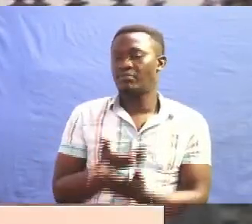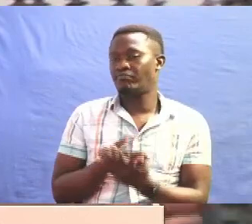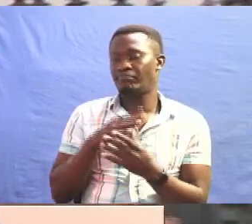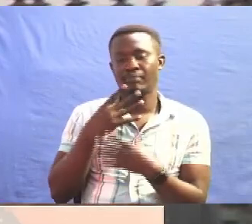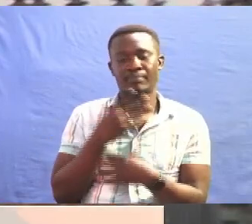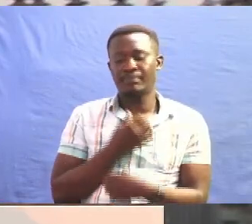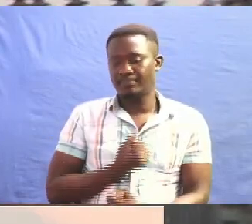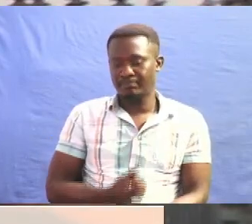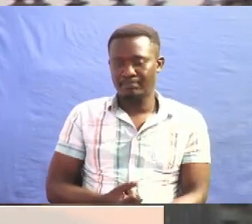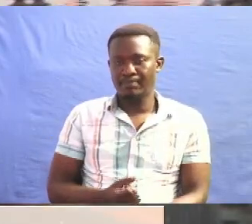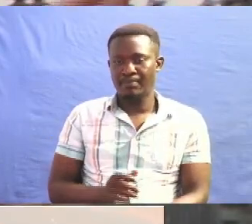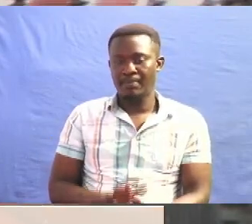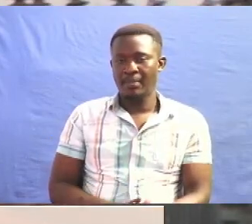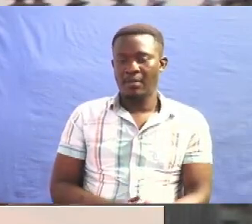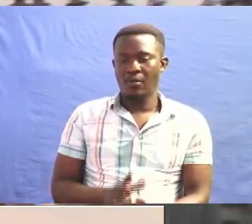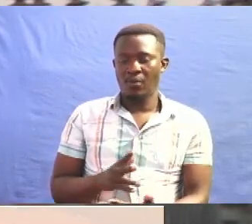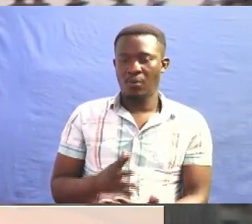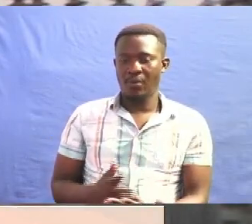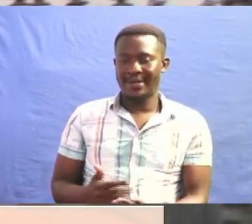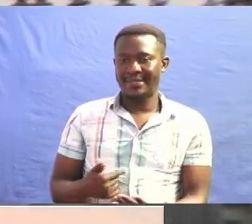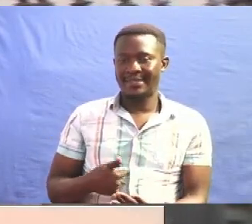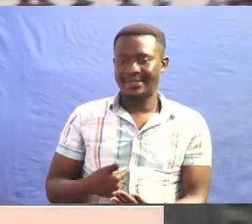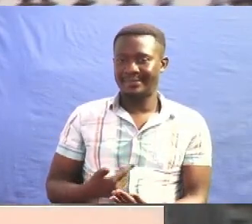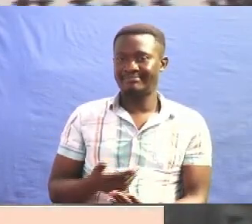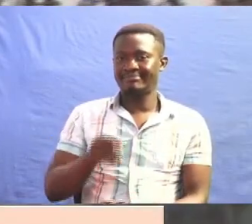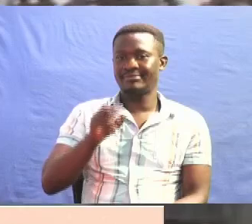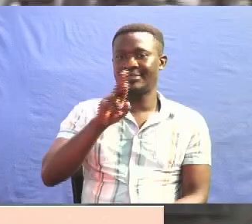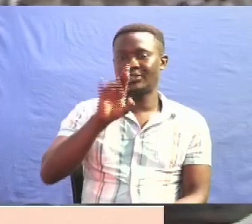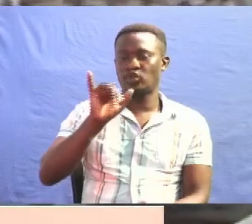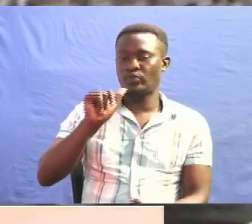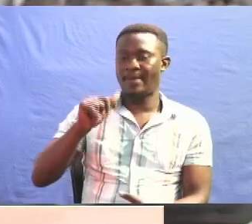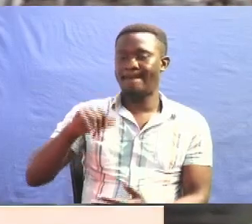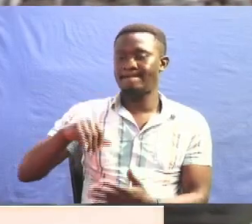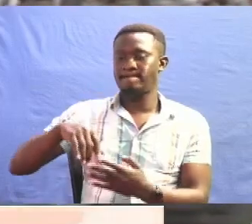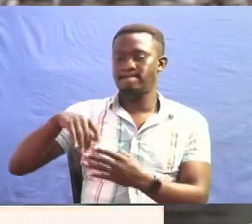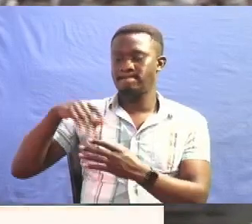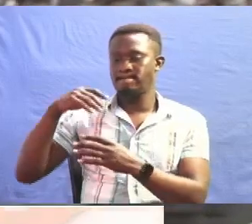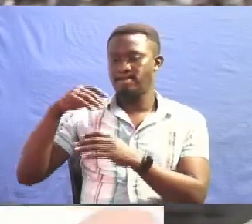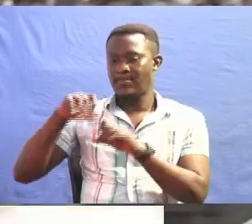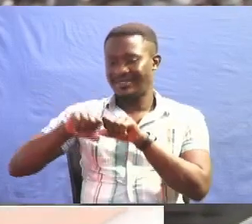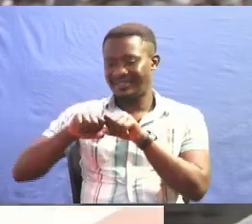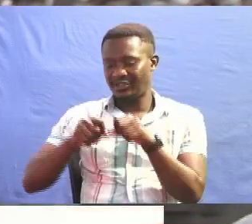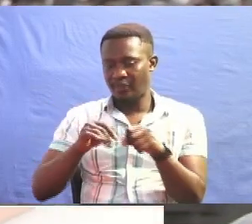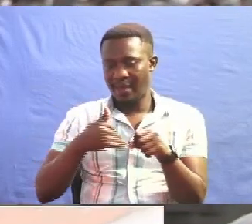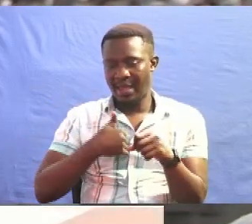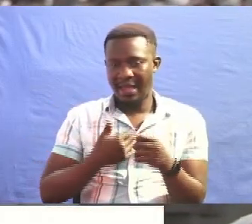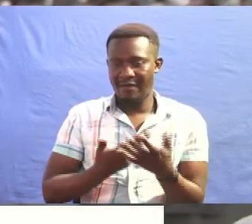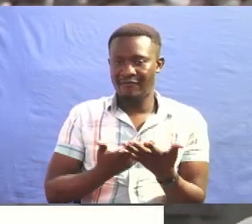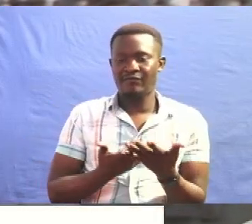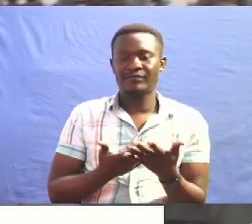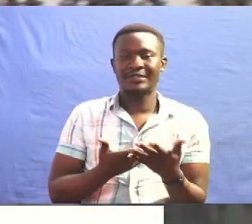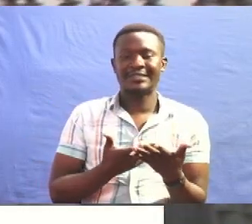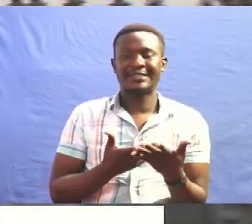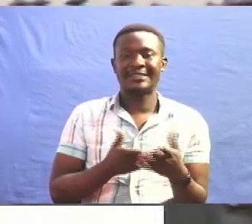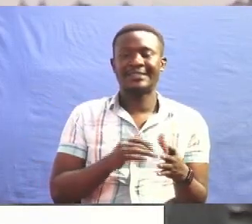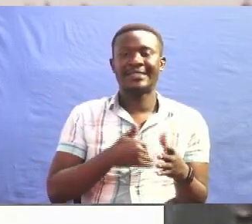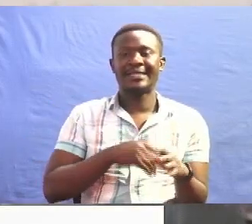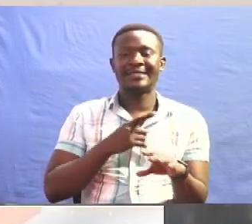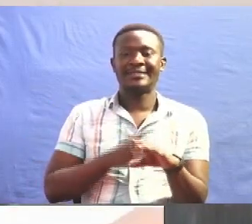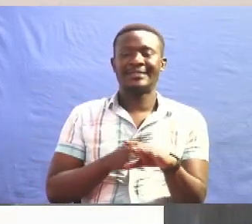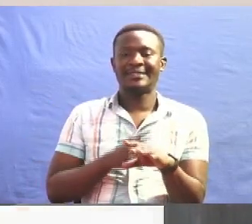zote zimechapaka hapa ni zile transformers zimeharibika. Tunataka kujua kama zimekuwa zikidumu kulingana na muda